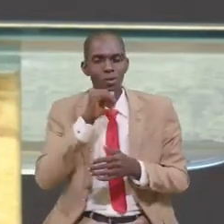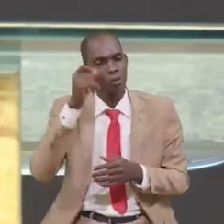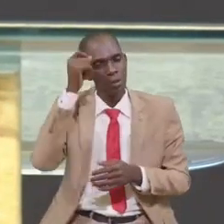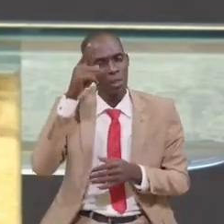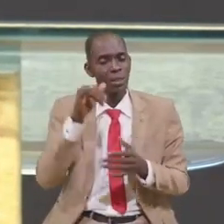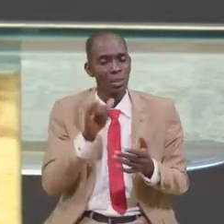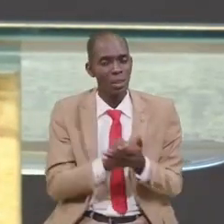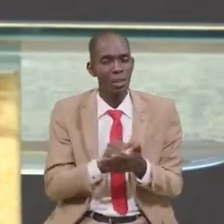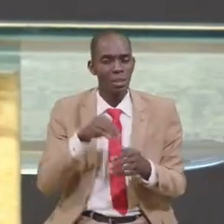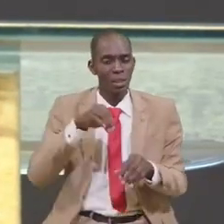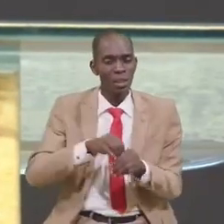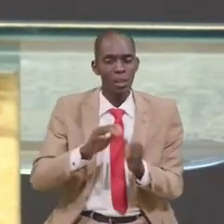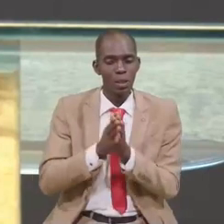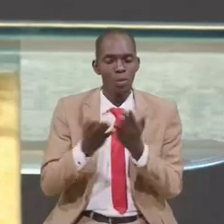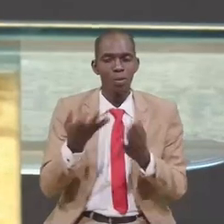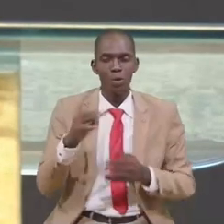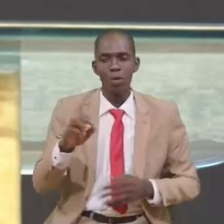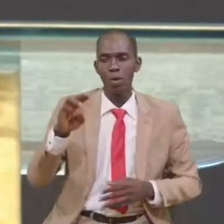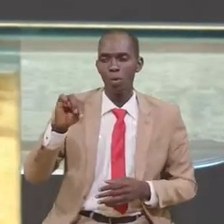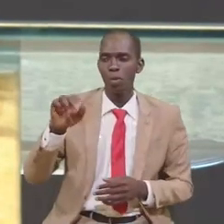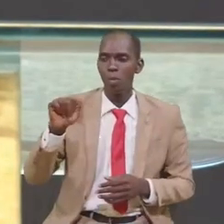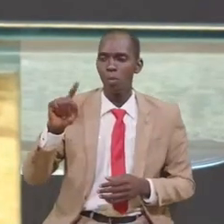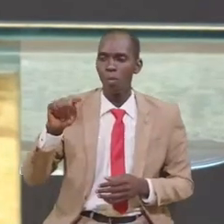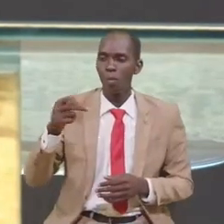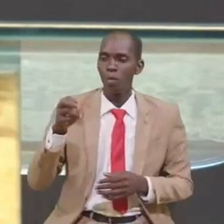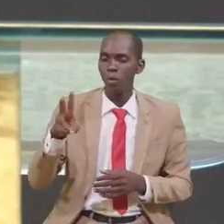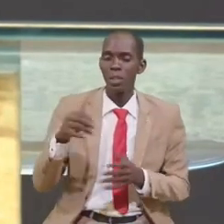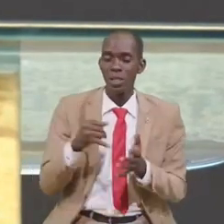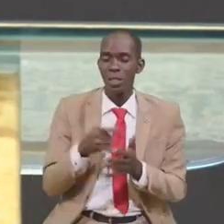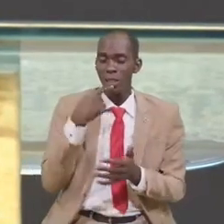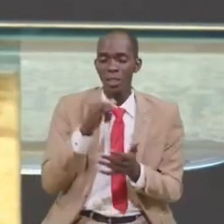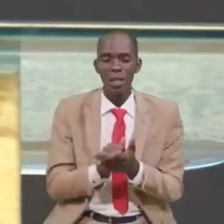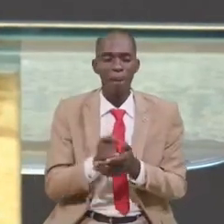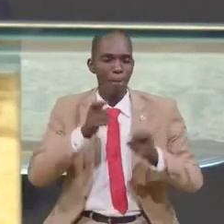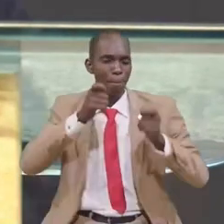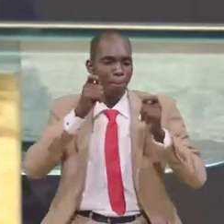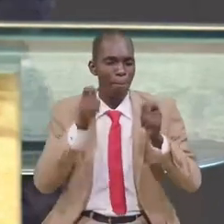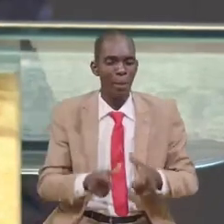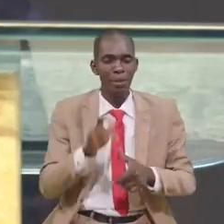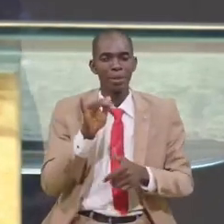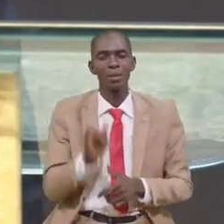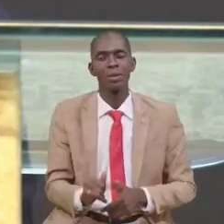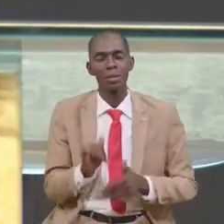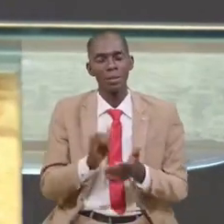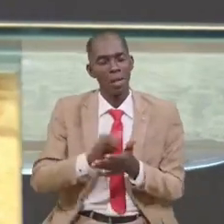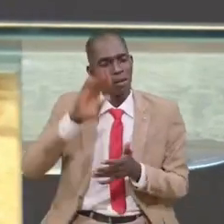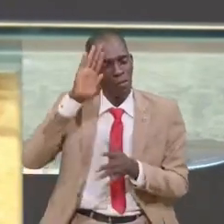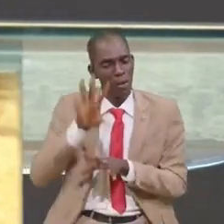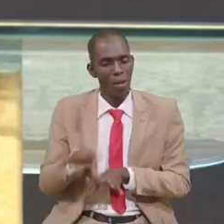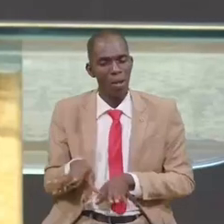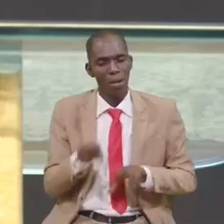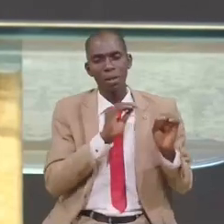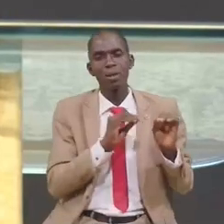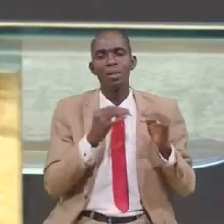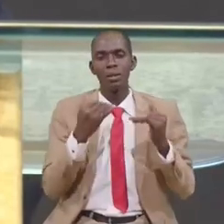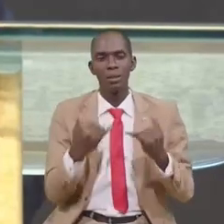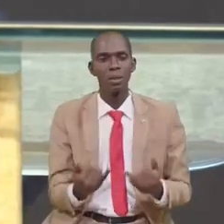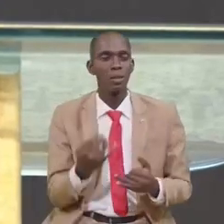immédiatement, instantanément, aussitôt, à la même heure, au même moment, la fièvre l'a quitté. Mais ici, il dit que...